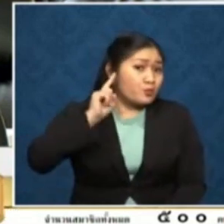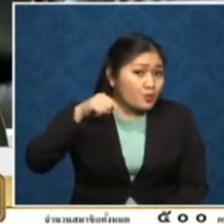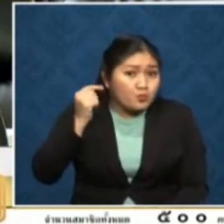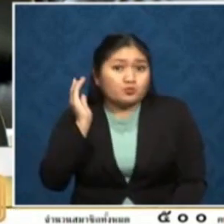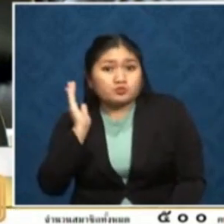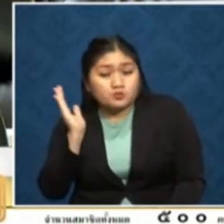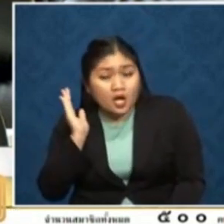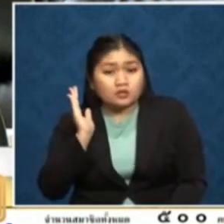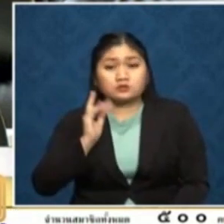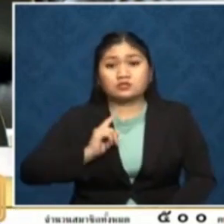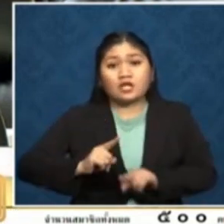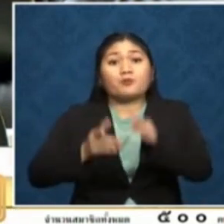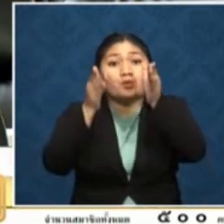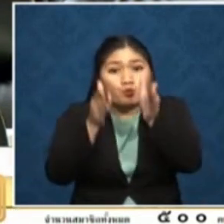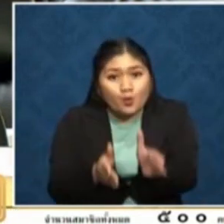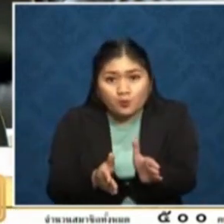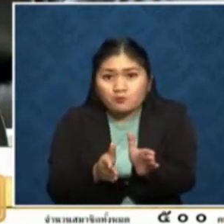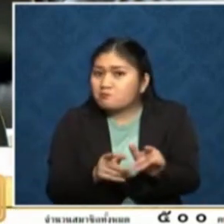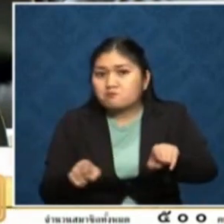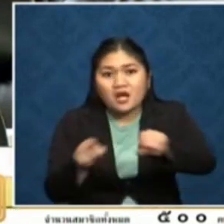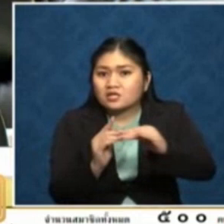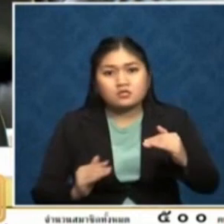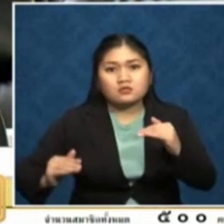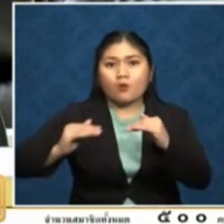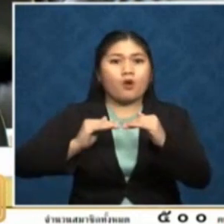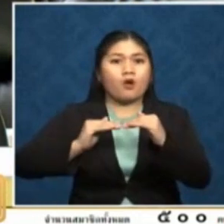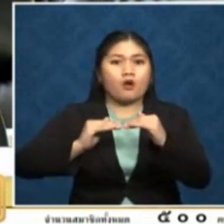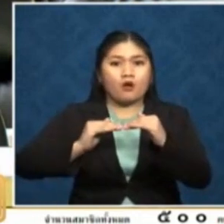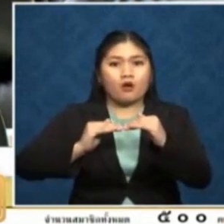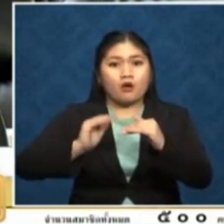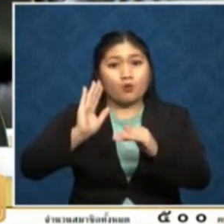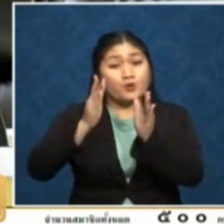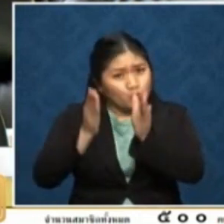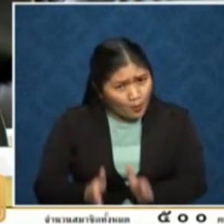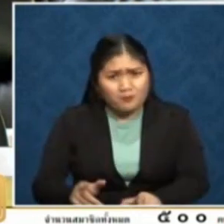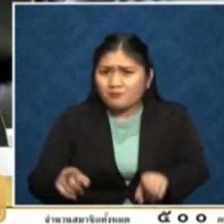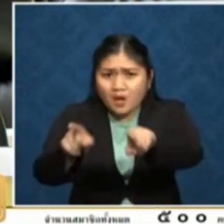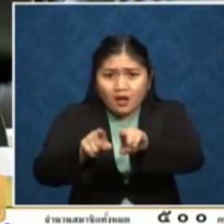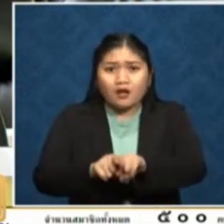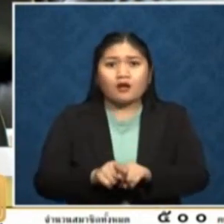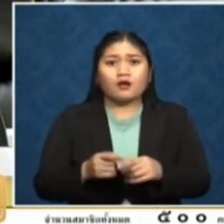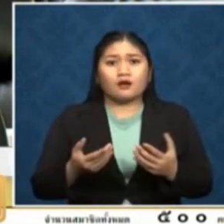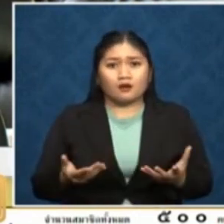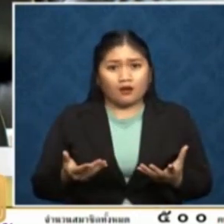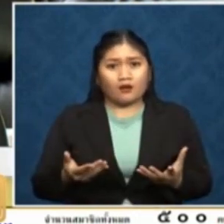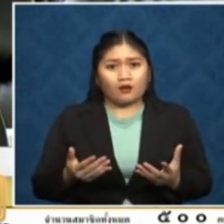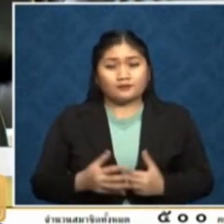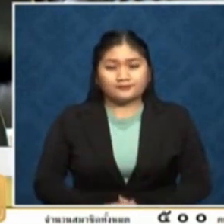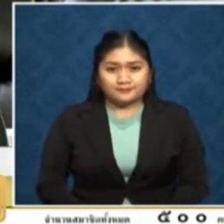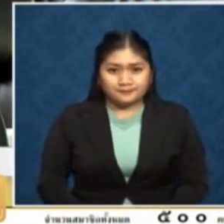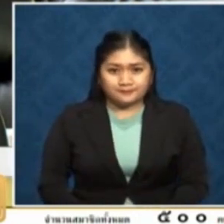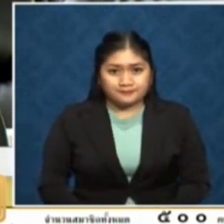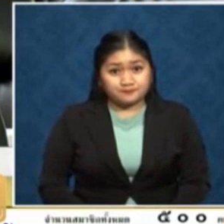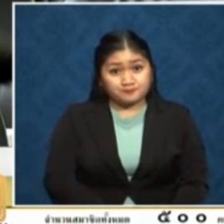ครับเพราะไม่ว่าท่านจะเป็นนายนางหรือนางสาวคือมนุษย์เสมอภาคกันทุกค